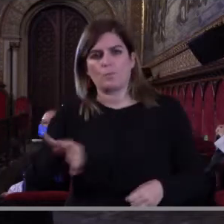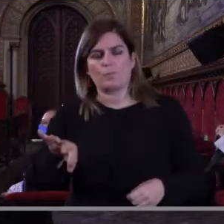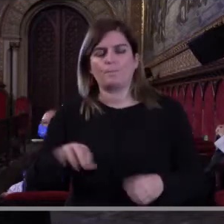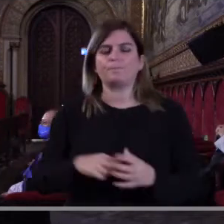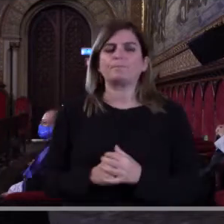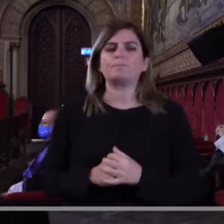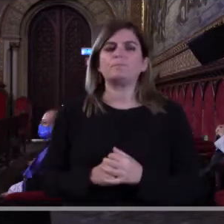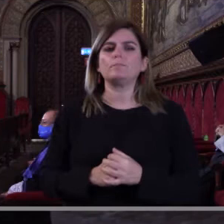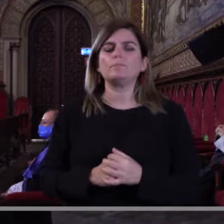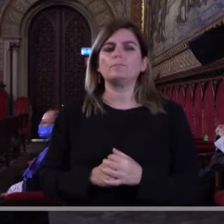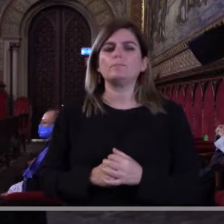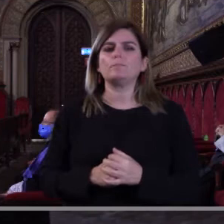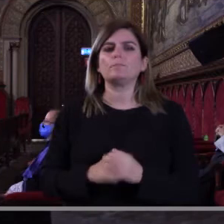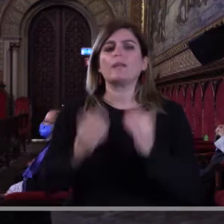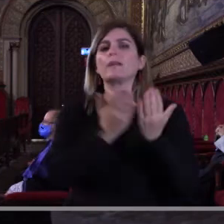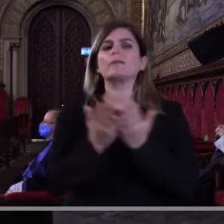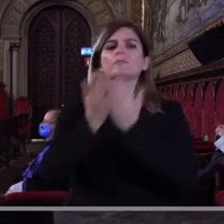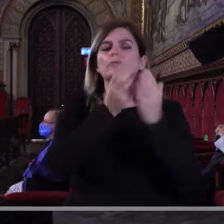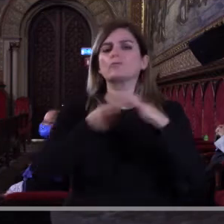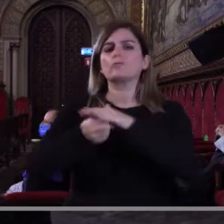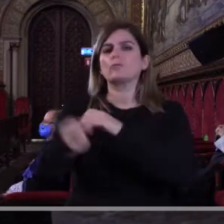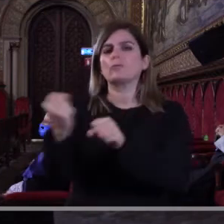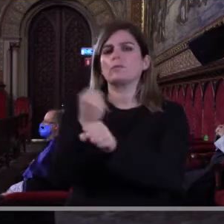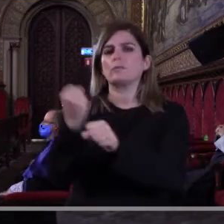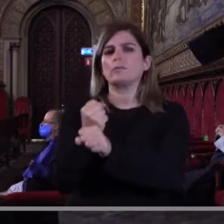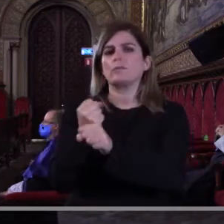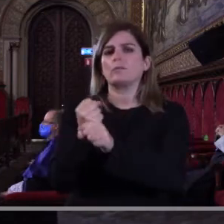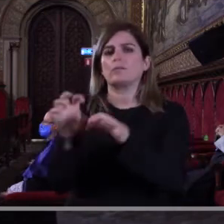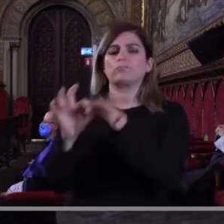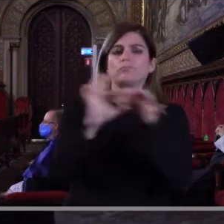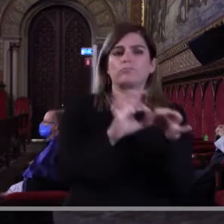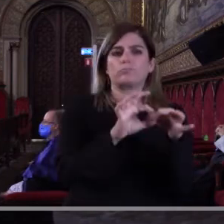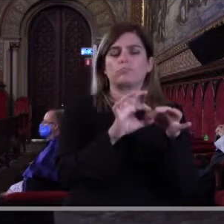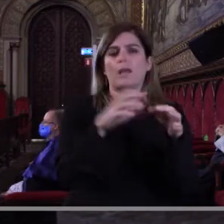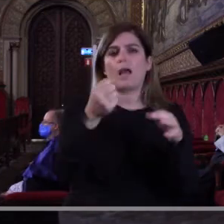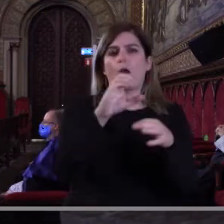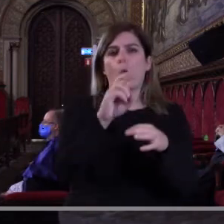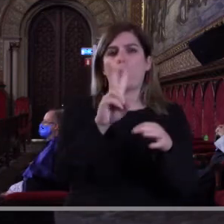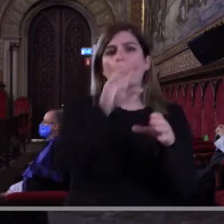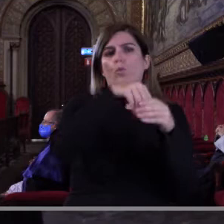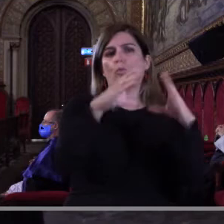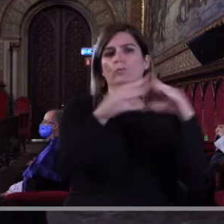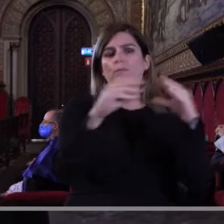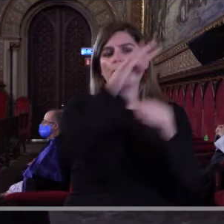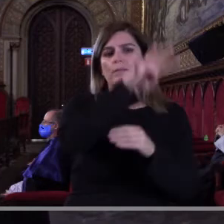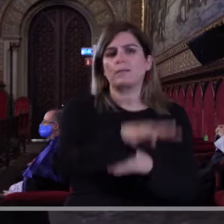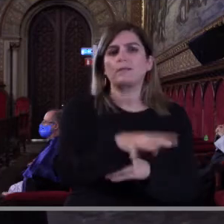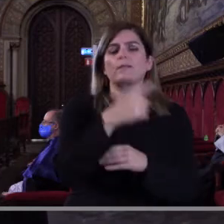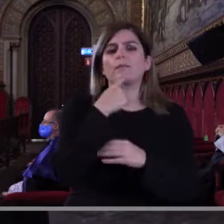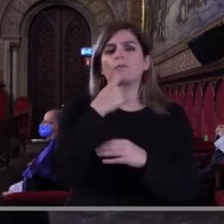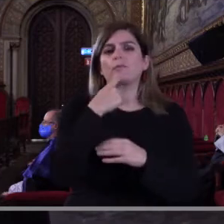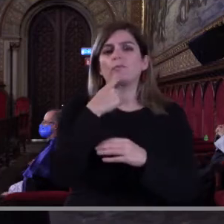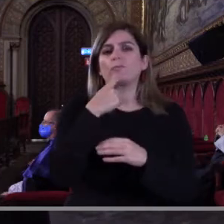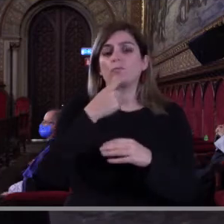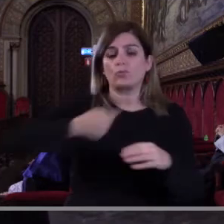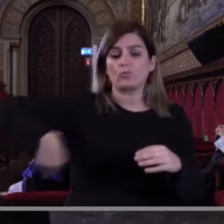recent estudi d'inserció laboral de les universitats catalanes, elaborat per l'ACU, presenta un índex d'ocupació